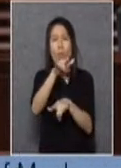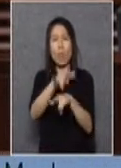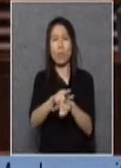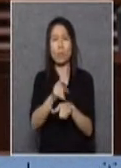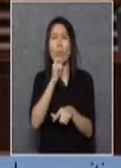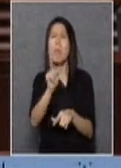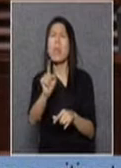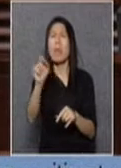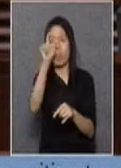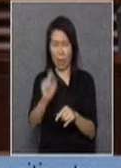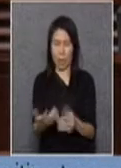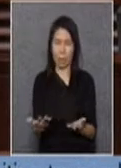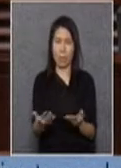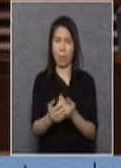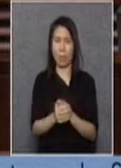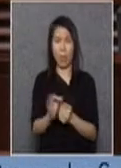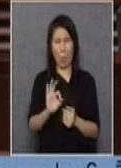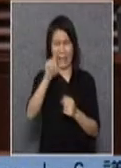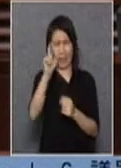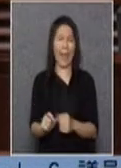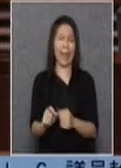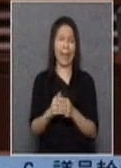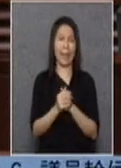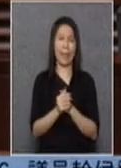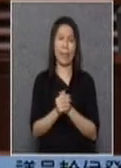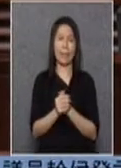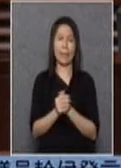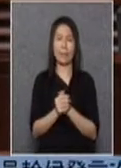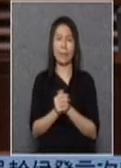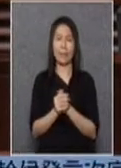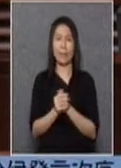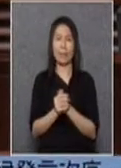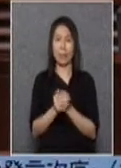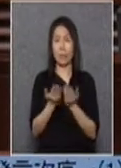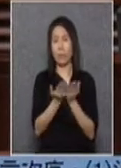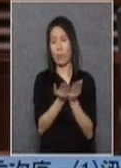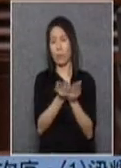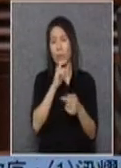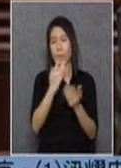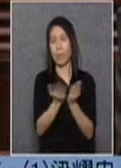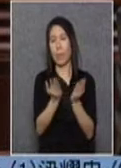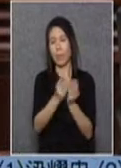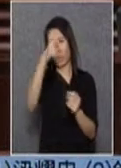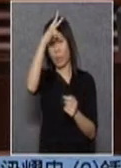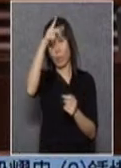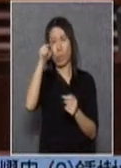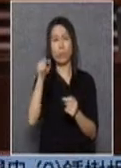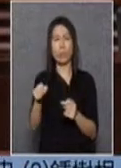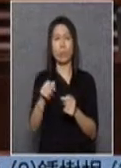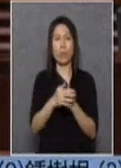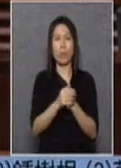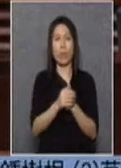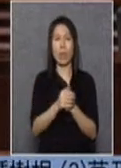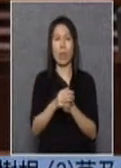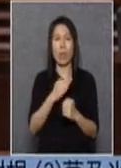呢？是沒有不妥的。主席，這個就表達了政府那種好